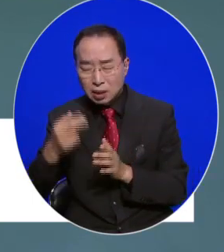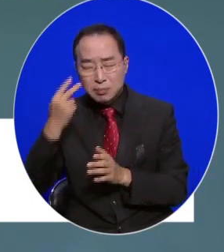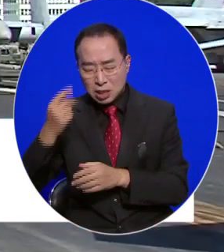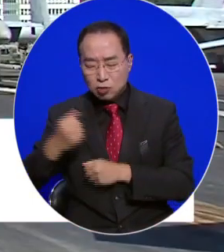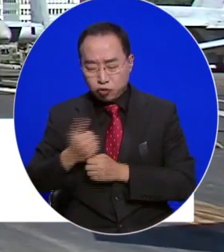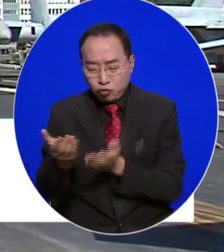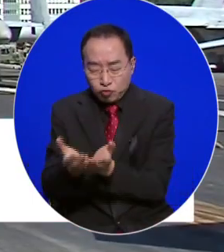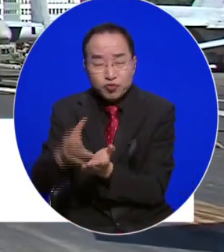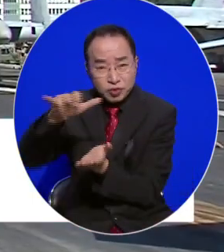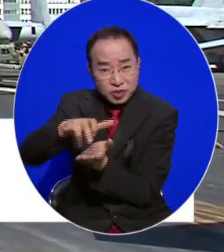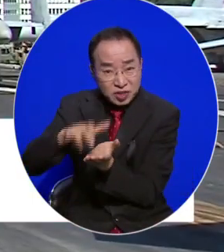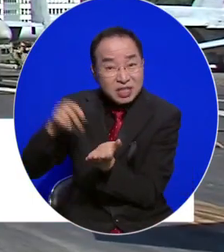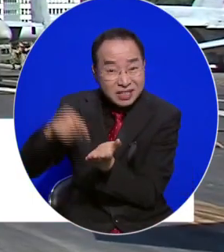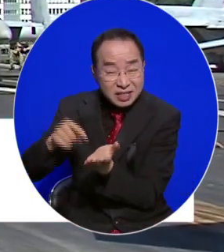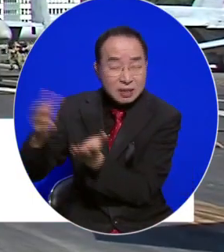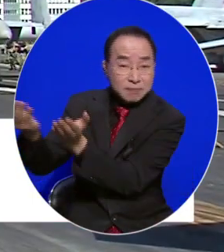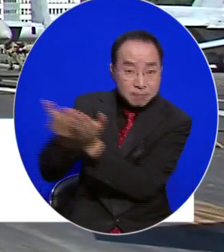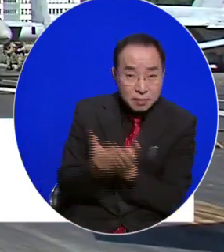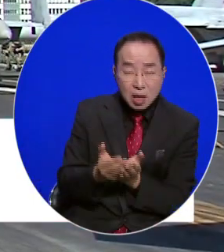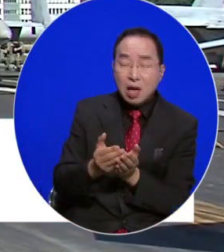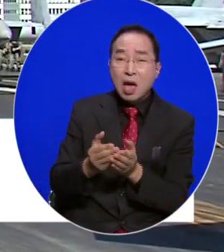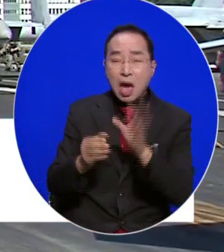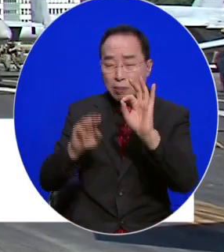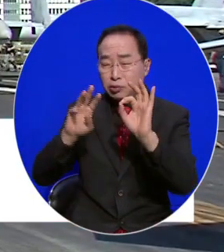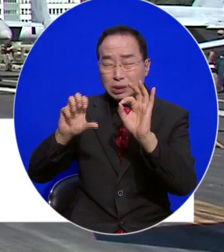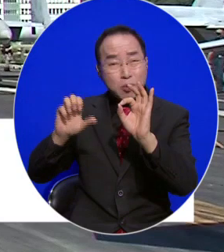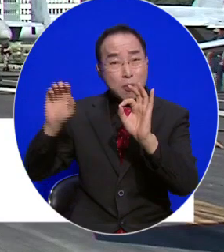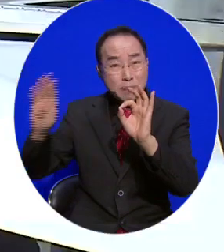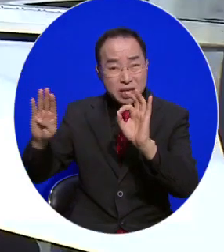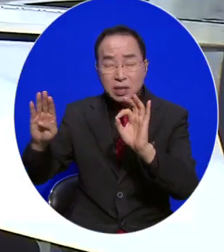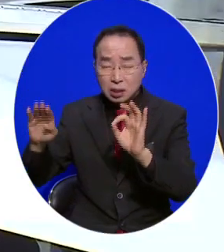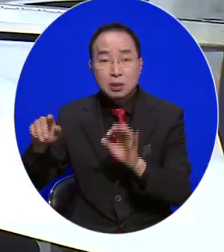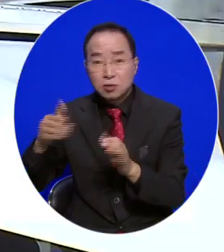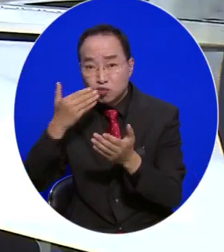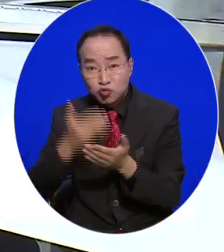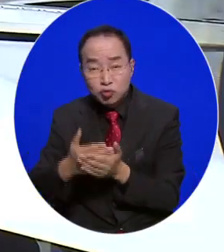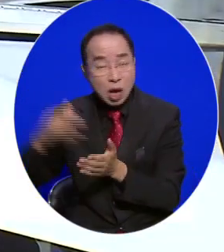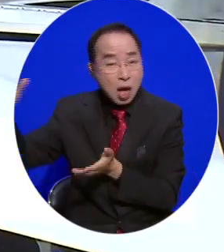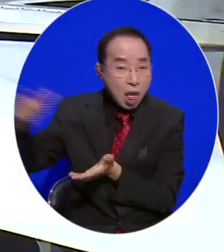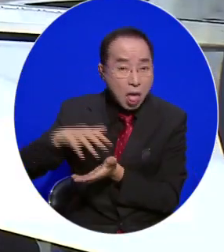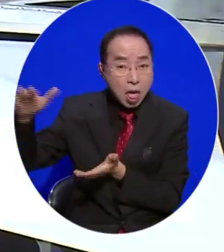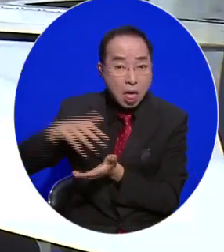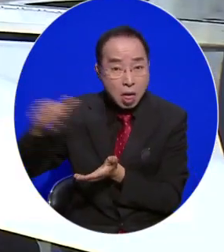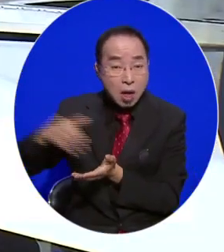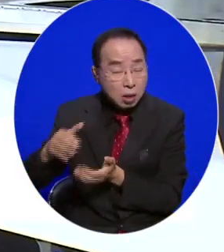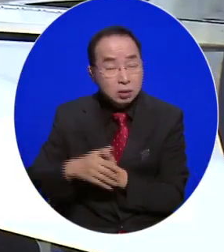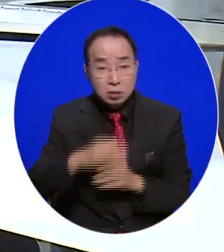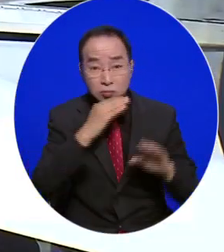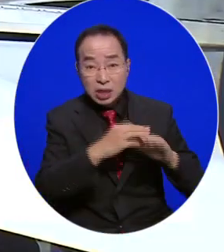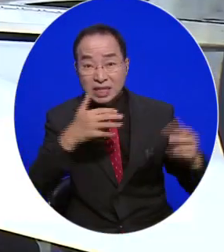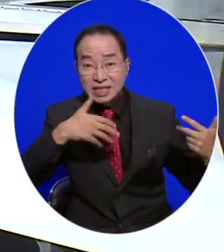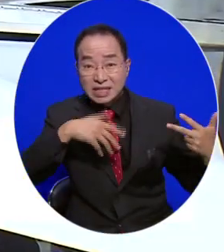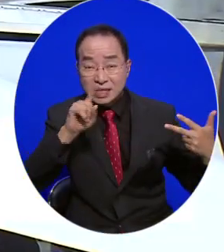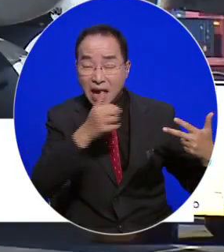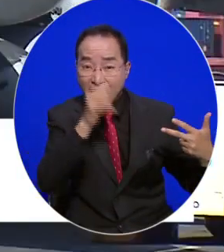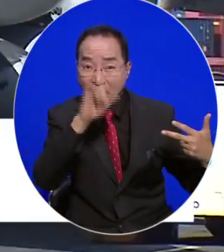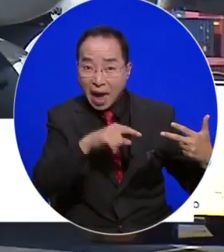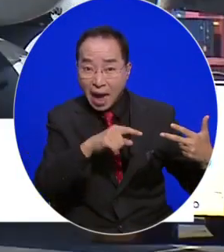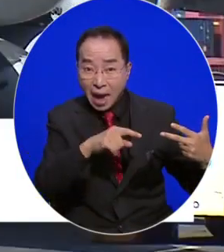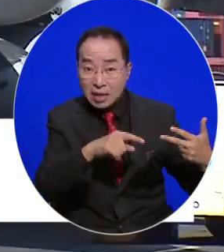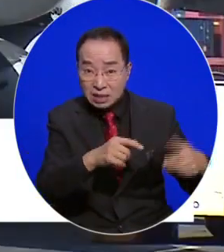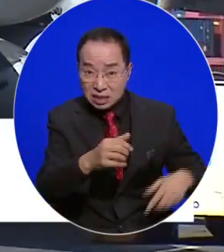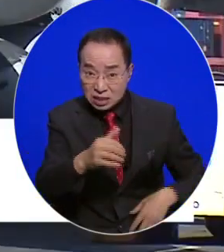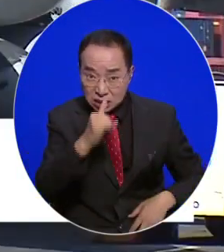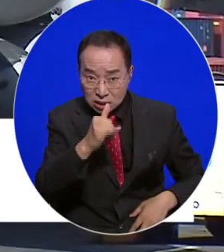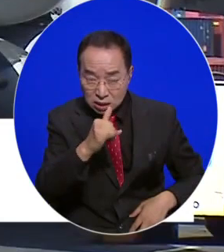이어 F-35B까지 미 전략 자산이 잇따라 한반도에 전개하면서 북한의 7차 핵실험 가능성에